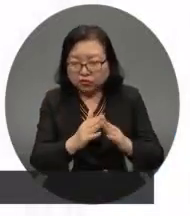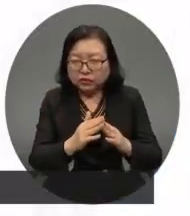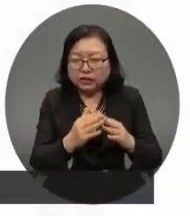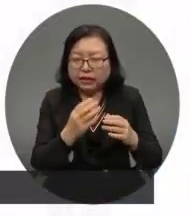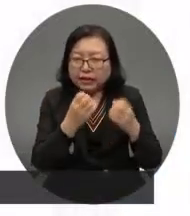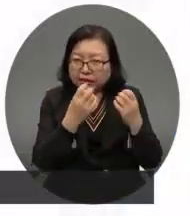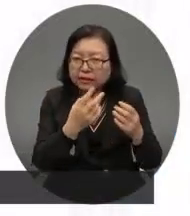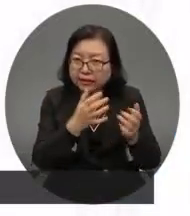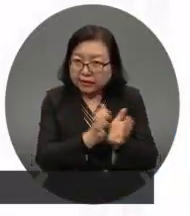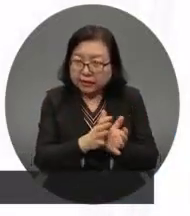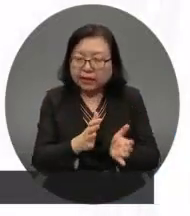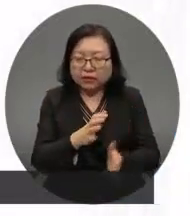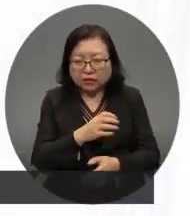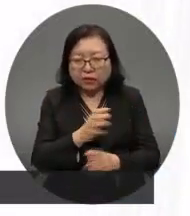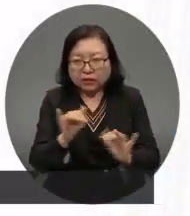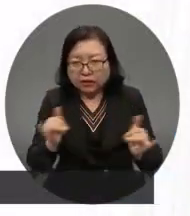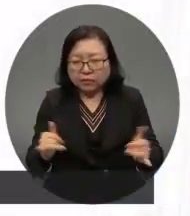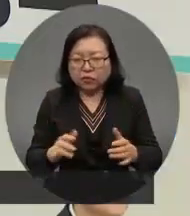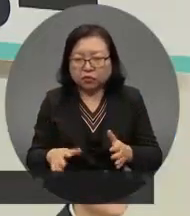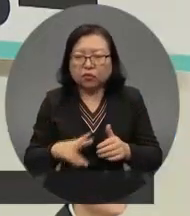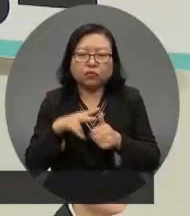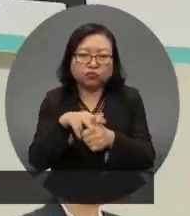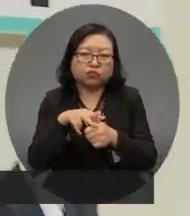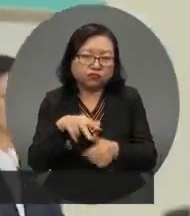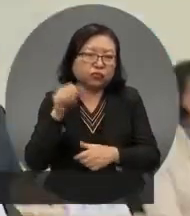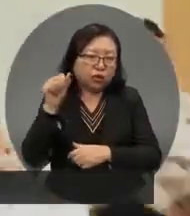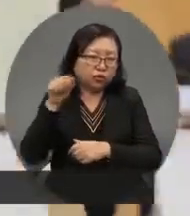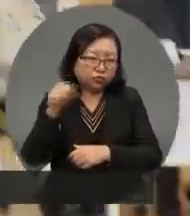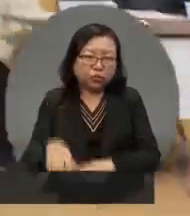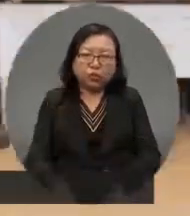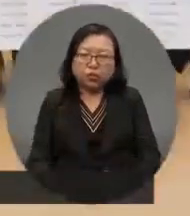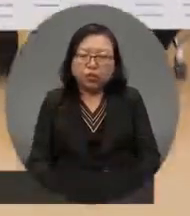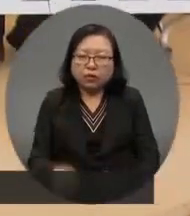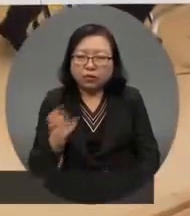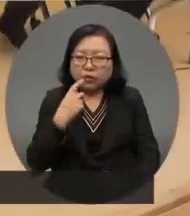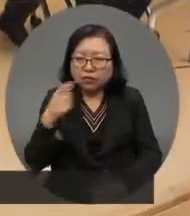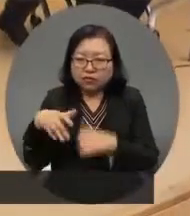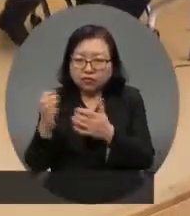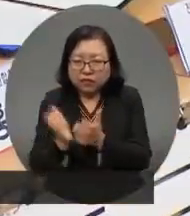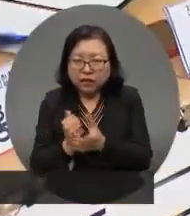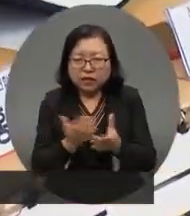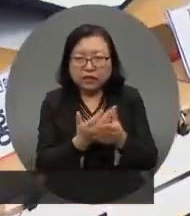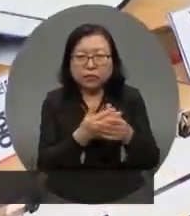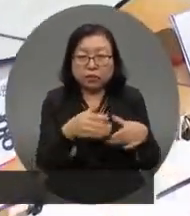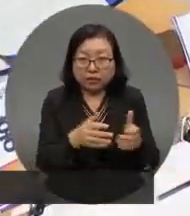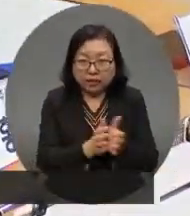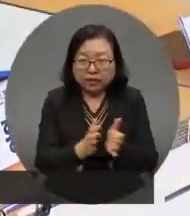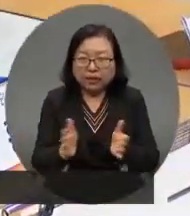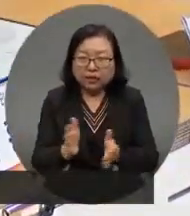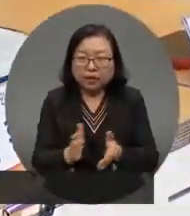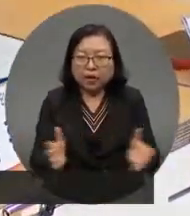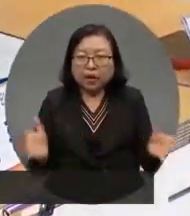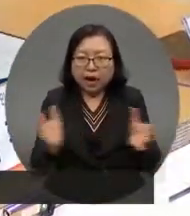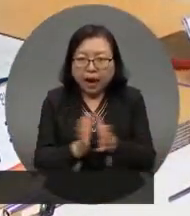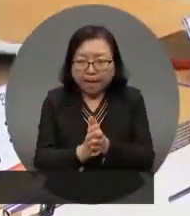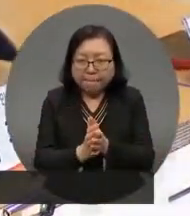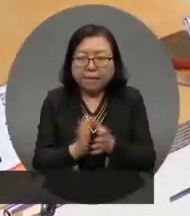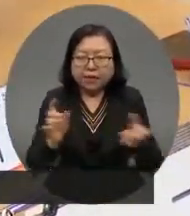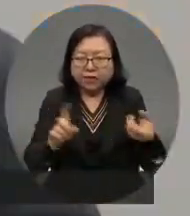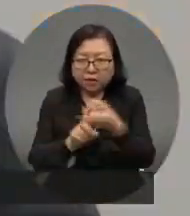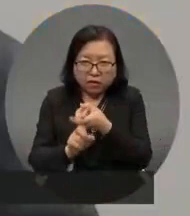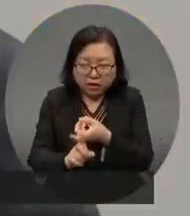장성남 예비후보도 출사표를 던졌습니다. 한편 민주당과 진보당이 연합 비례 정당을 창당하기로 합의함에